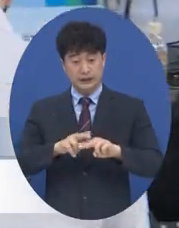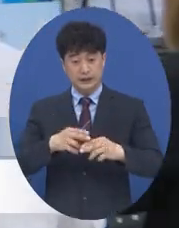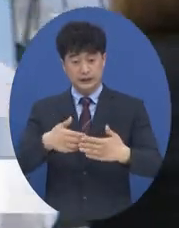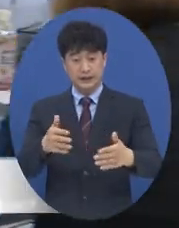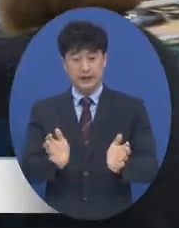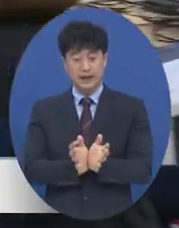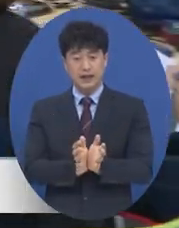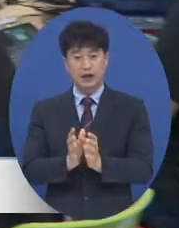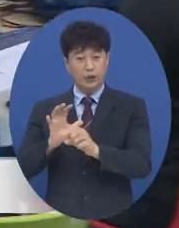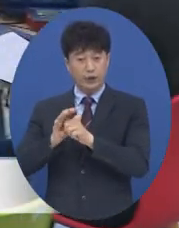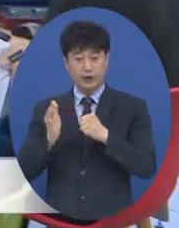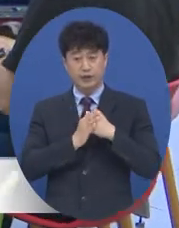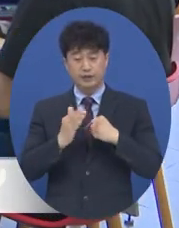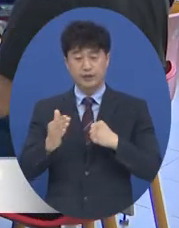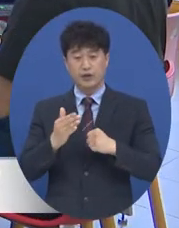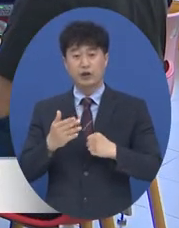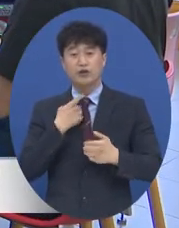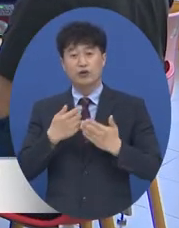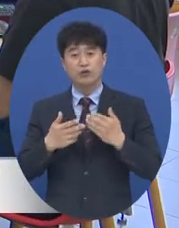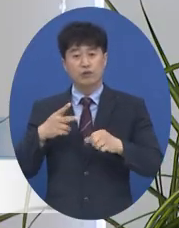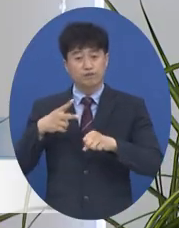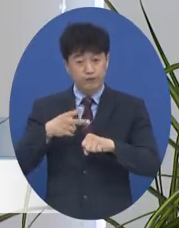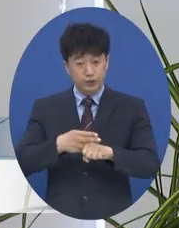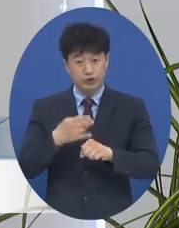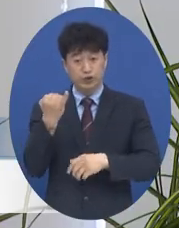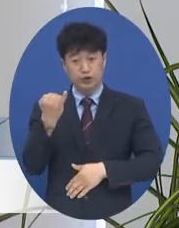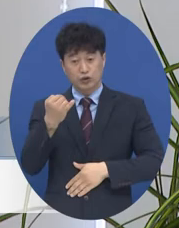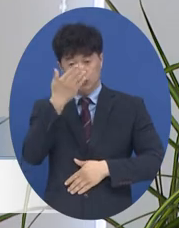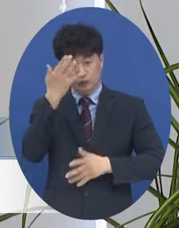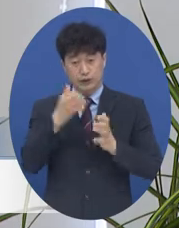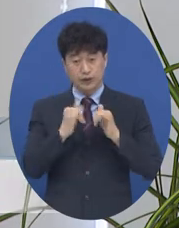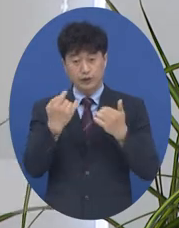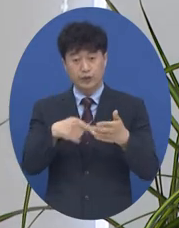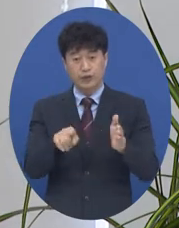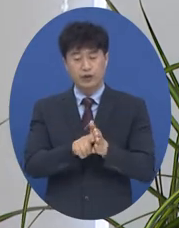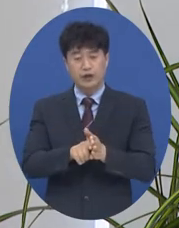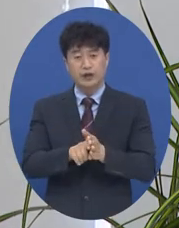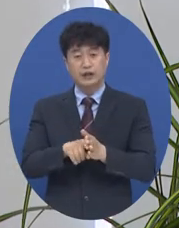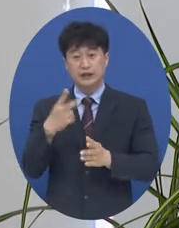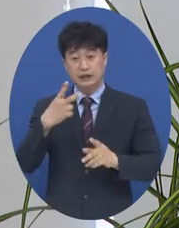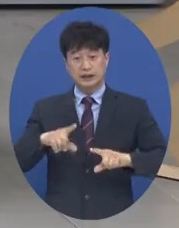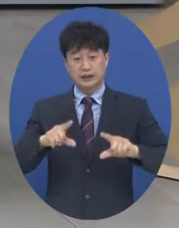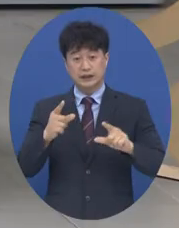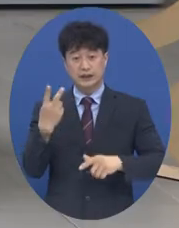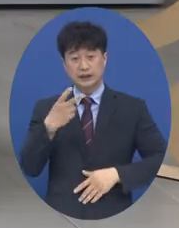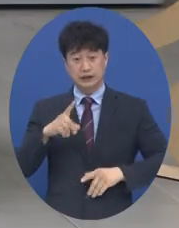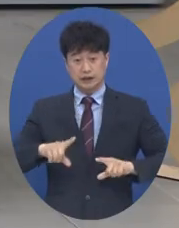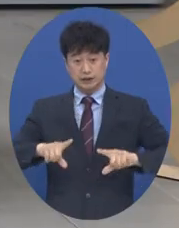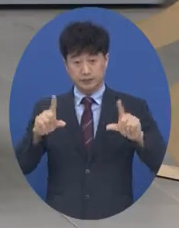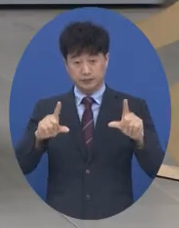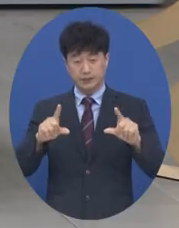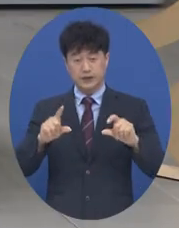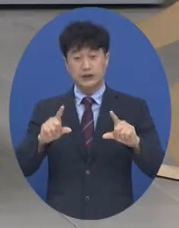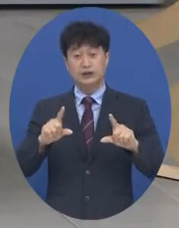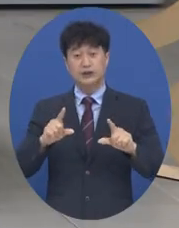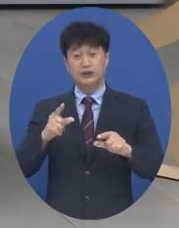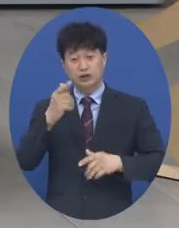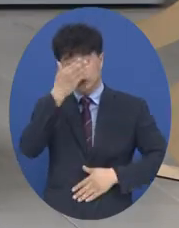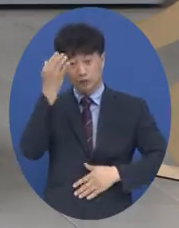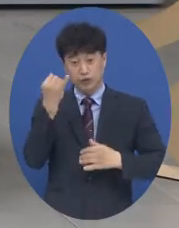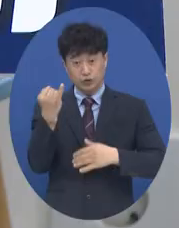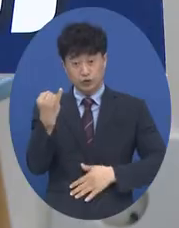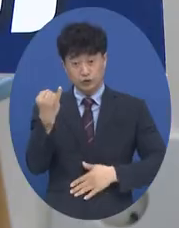경기도 일자리재단이 이렇게 코로나19로 인해 경력 공백을 갖게 된 여성 청년들을 위해 지난 2일 2021 청년